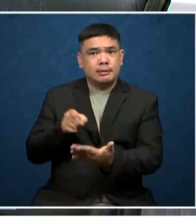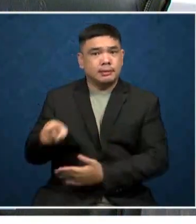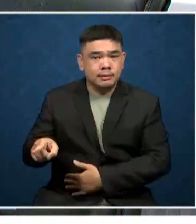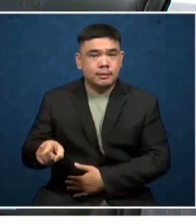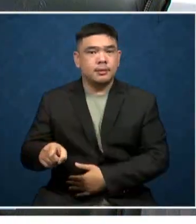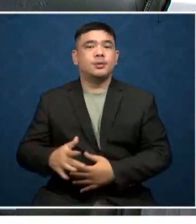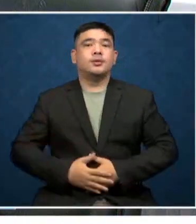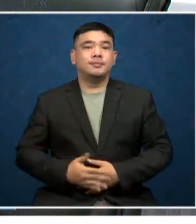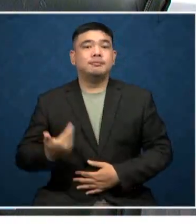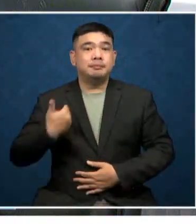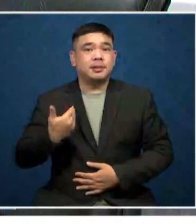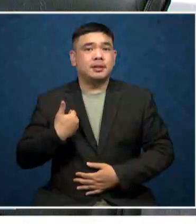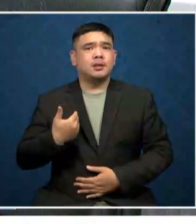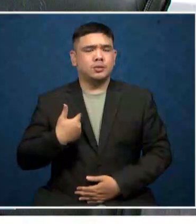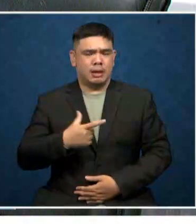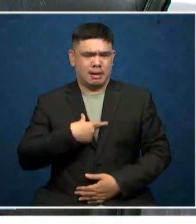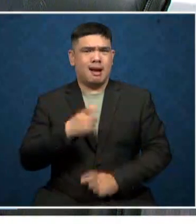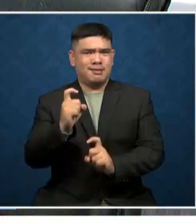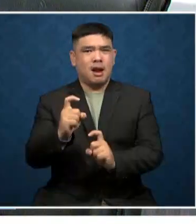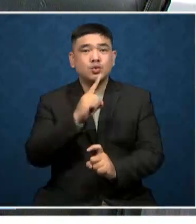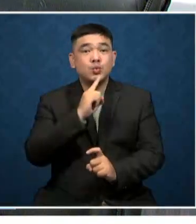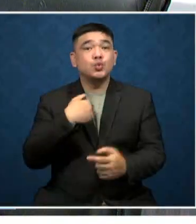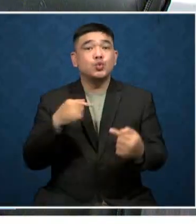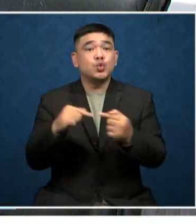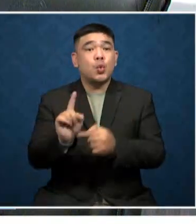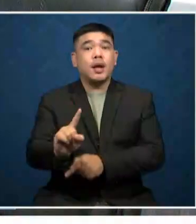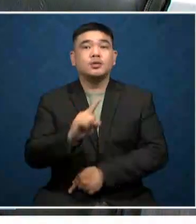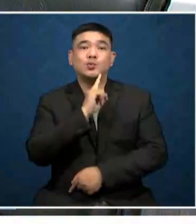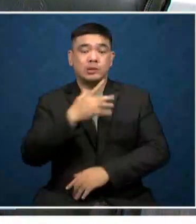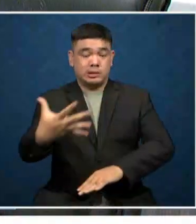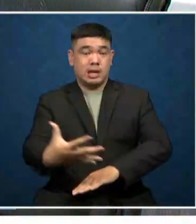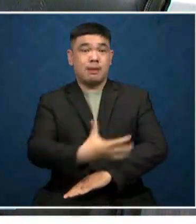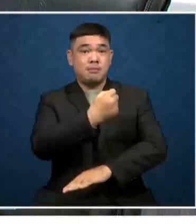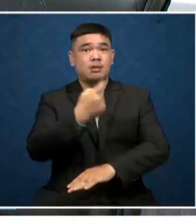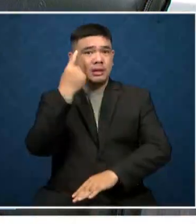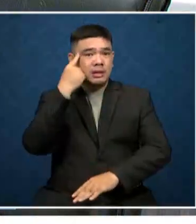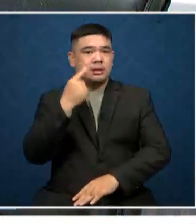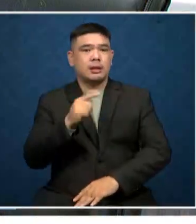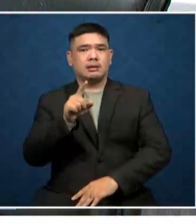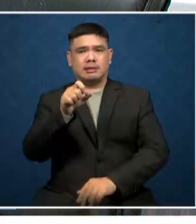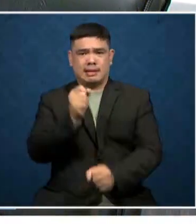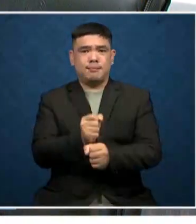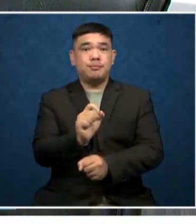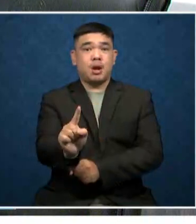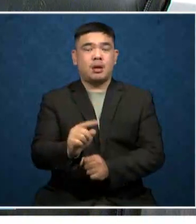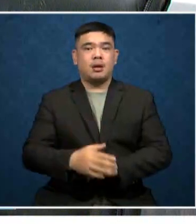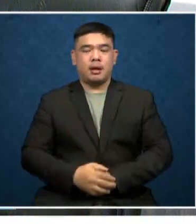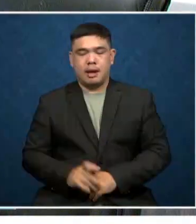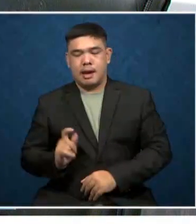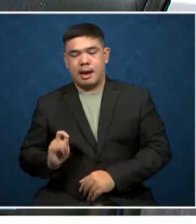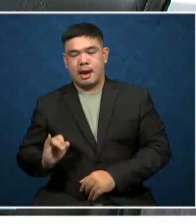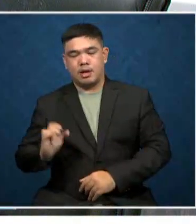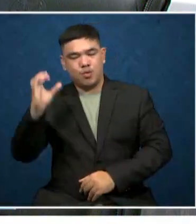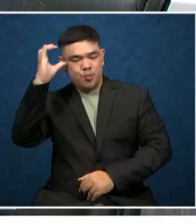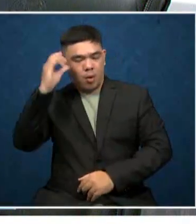นี้เนี่ยนะครับอันนี้ก็เป็นความเสี่ยงสูงแต่ว่าพรรคการเมืองทั้งหลายก็นำเรื่องนี้อ AIในเรื่อง